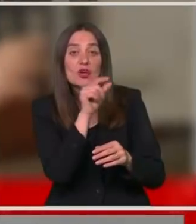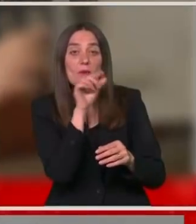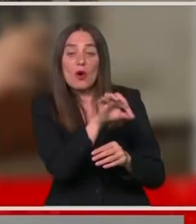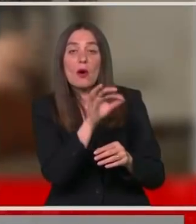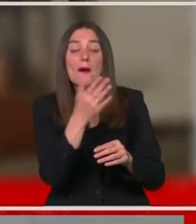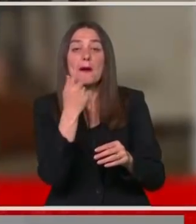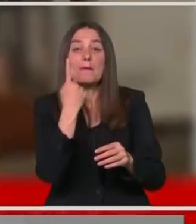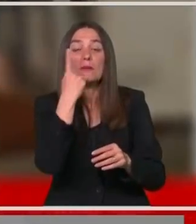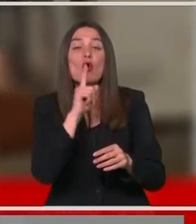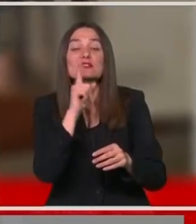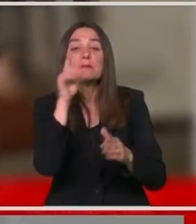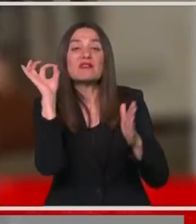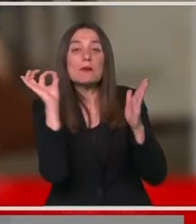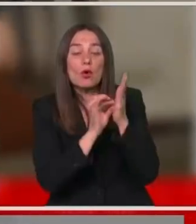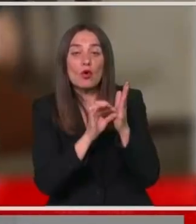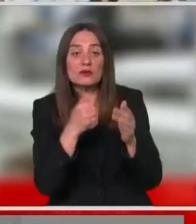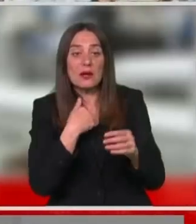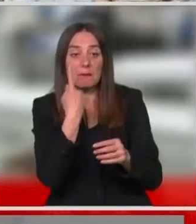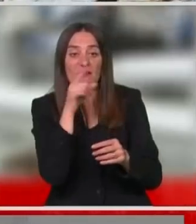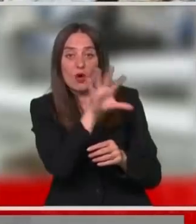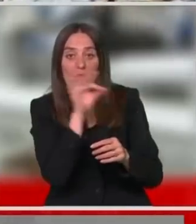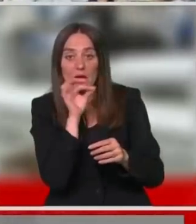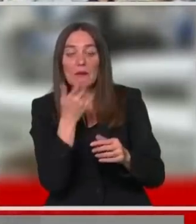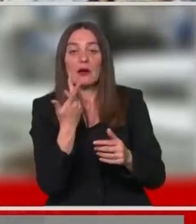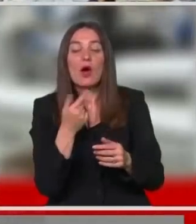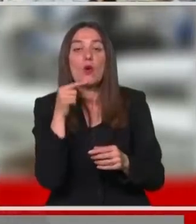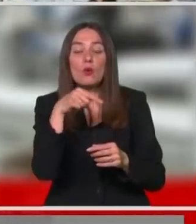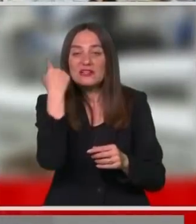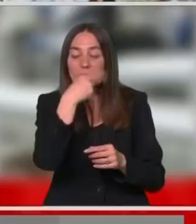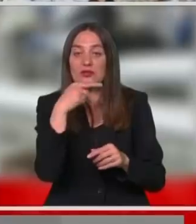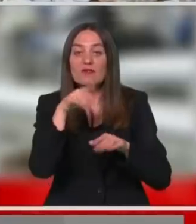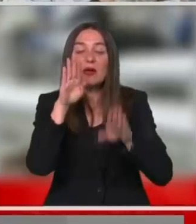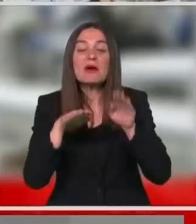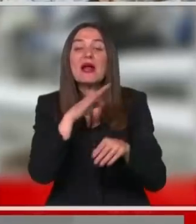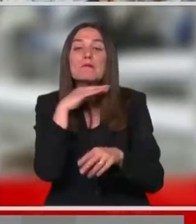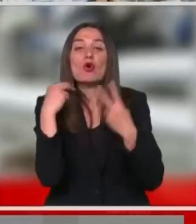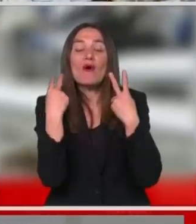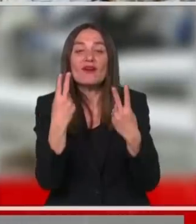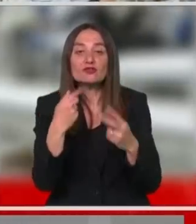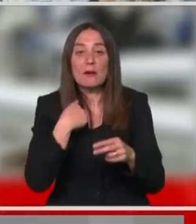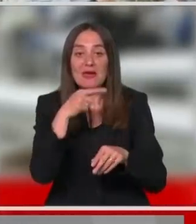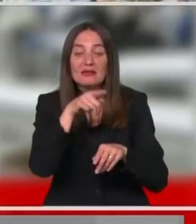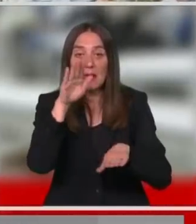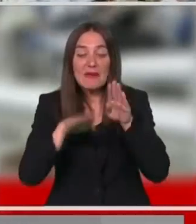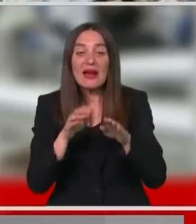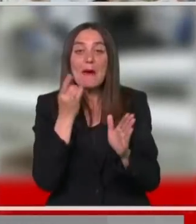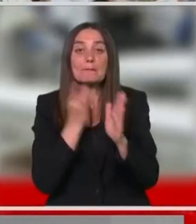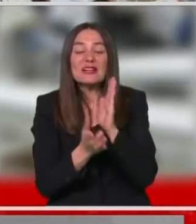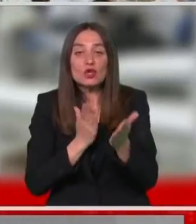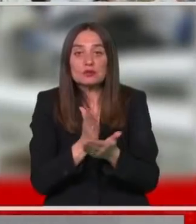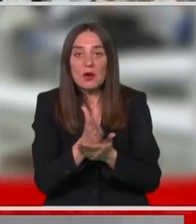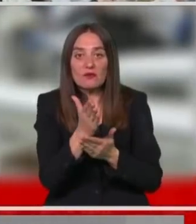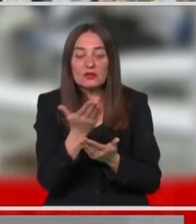su prvi pogođeni. U smislu ovih mera, ja moram da kažem, znači, jako je važno da mi sad te mere sprovodimo jako brzo.